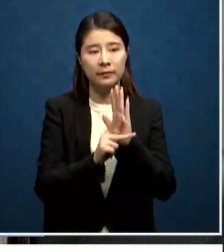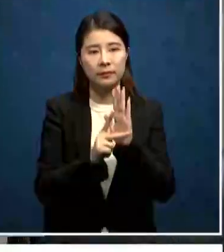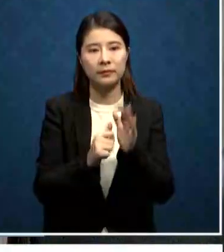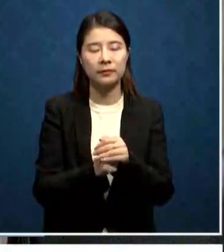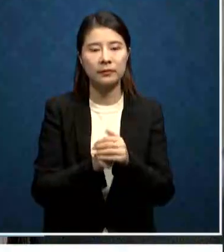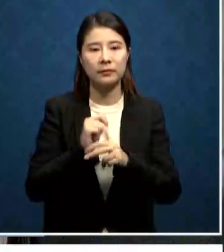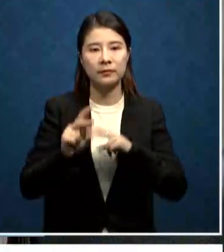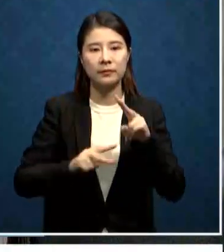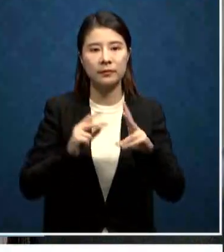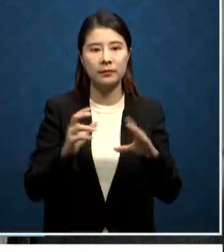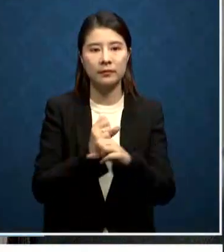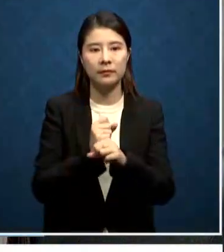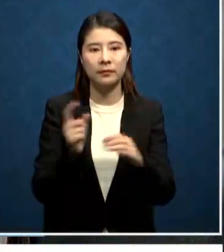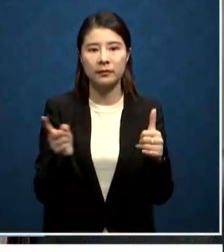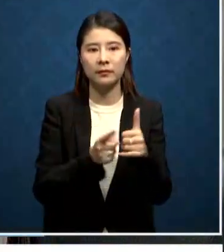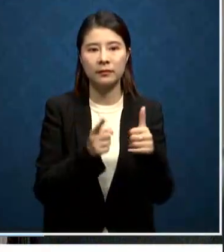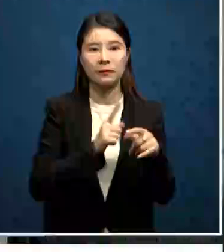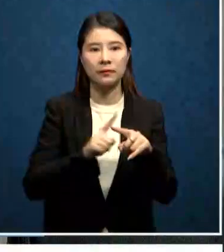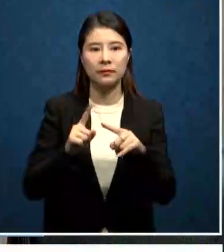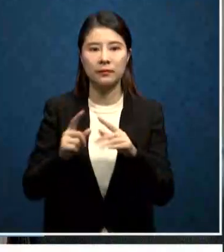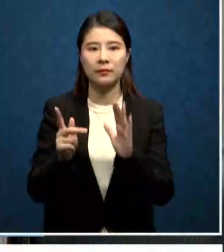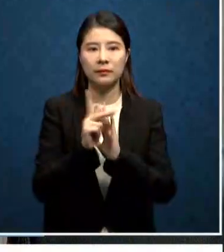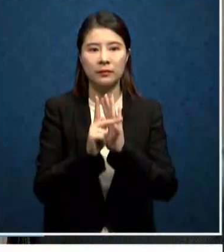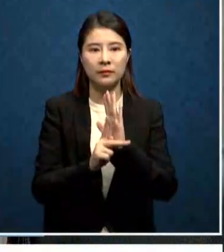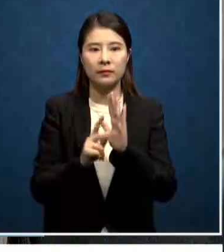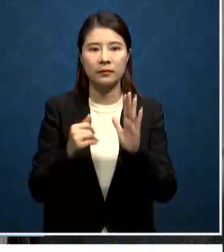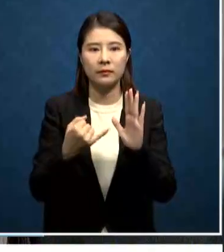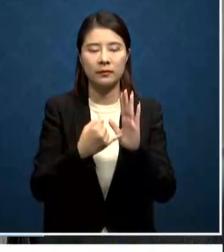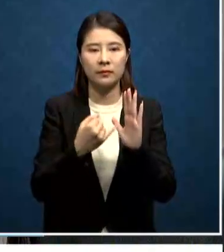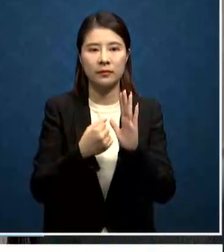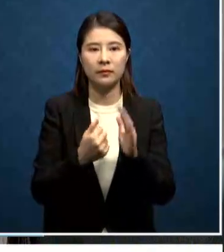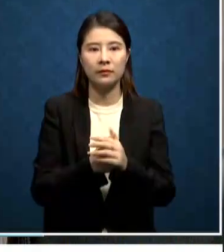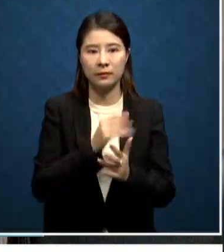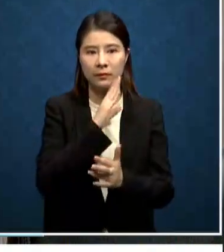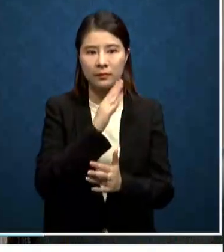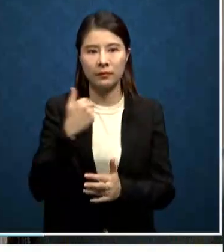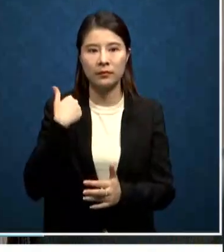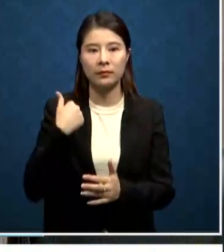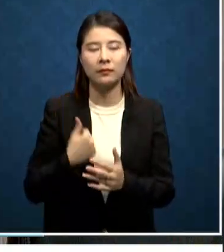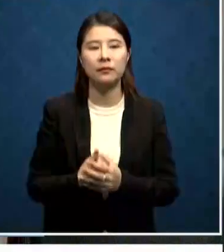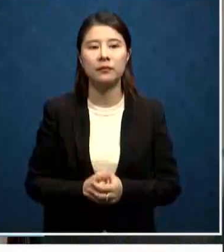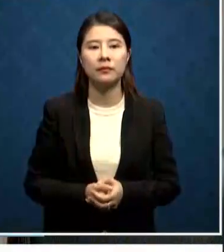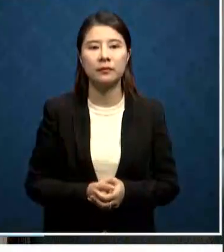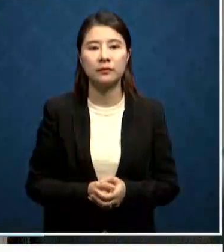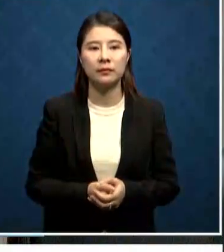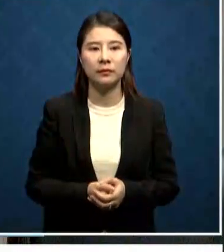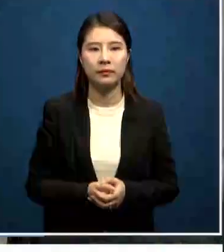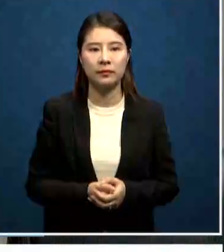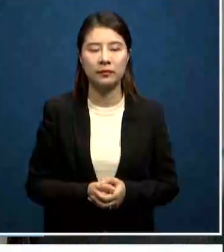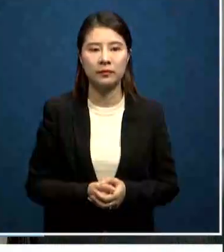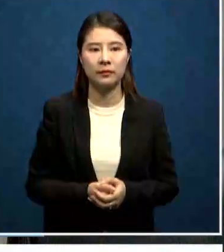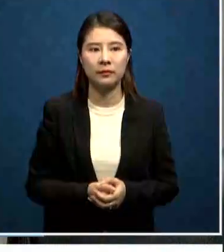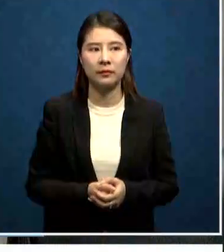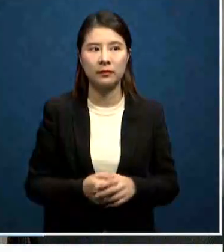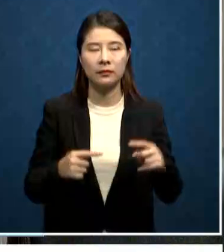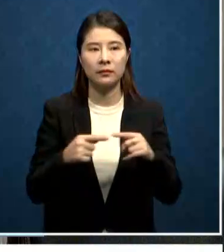วมากยิ่งขึ้นนะครับซึ่งอาจจะมีแล้วผมก็ขออภัยด้วยนะครับอีกเรื่องหนึ่งครับคือเรื่องของกฎหม